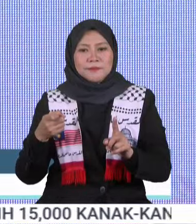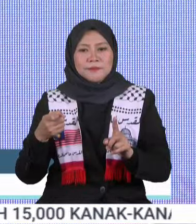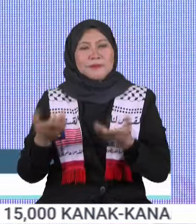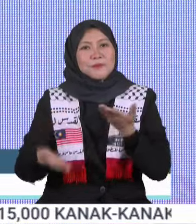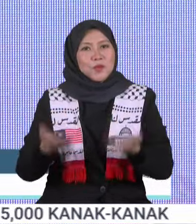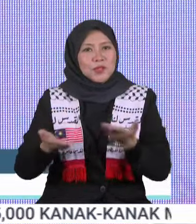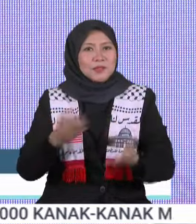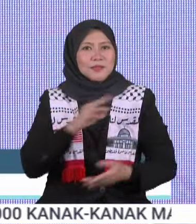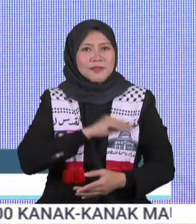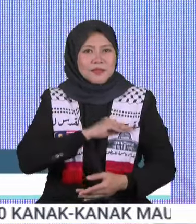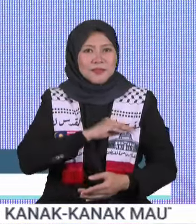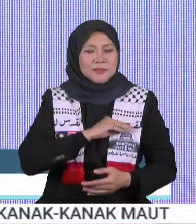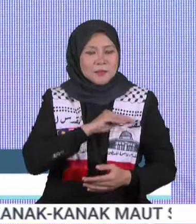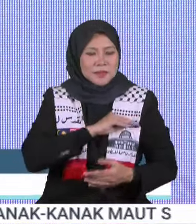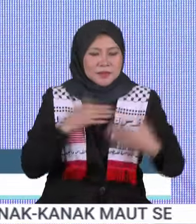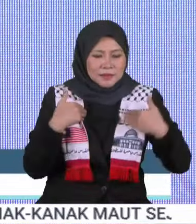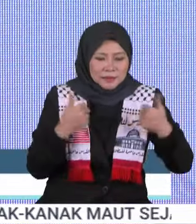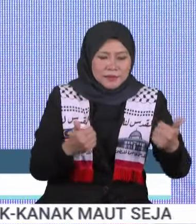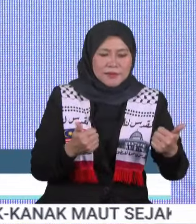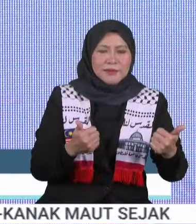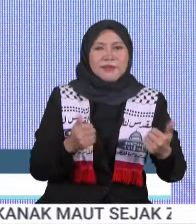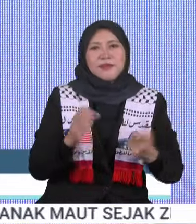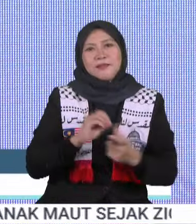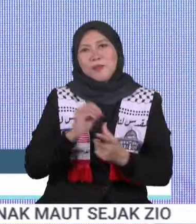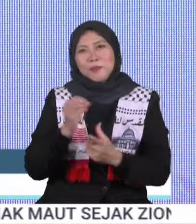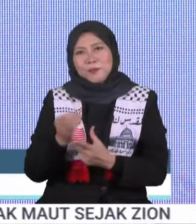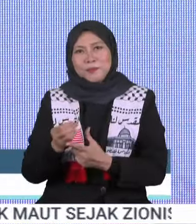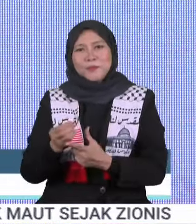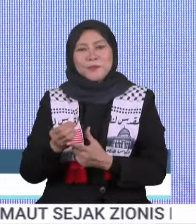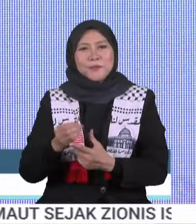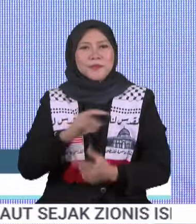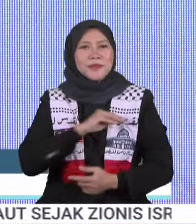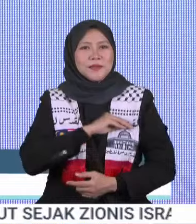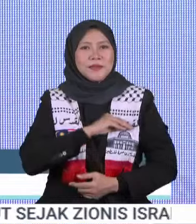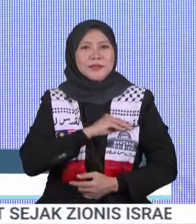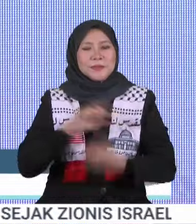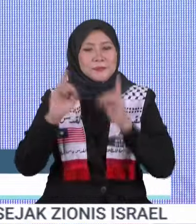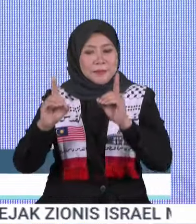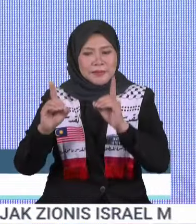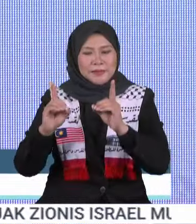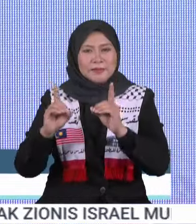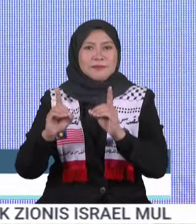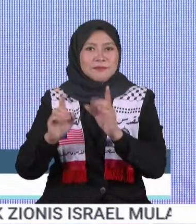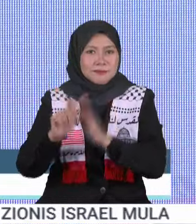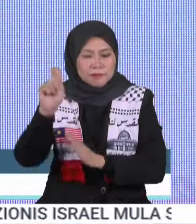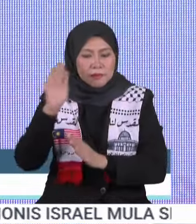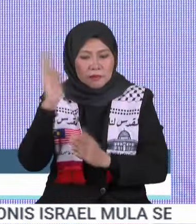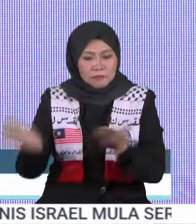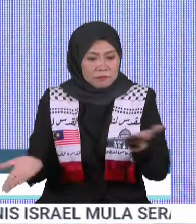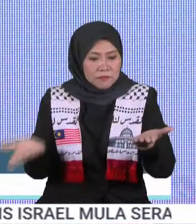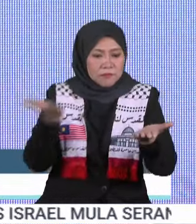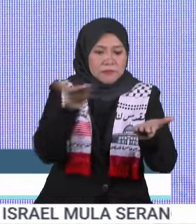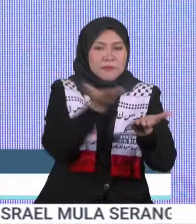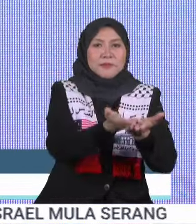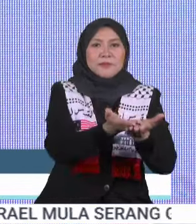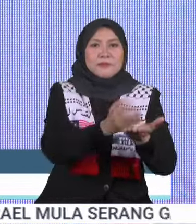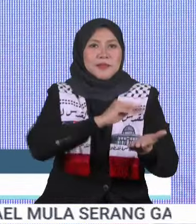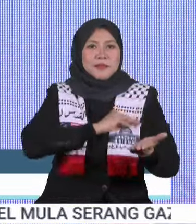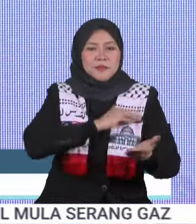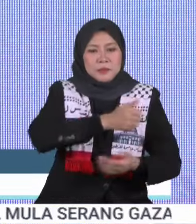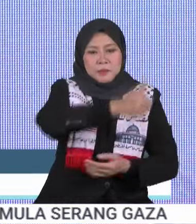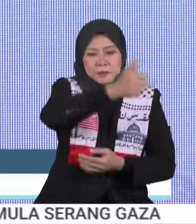mungkin menteri, sama ada Menteri Kesihatan dan atau Menteri Pendidikan Tinggi, akan dibawa ke Jemaah Menteri